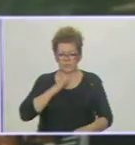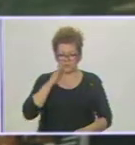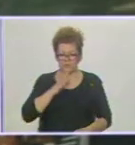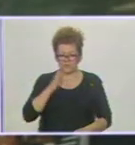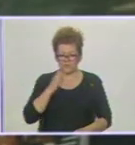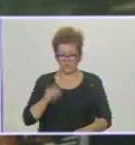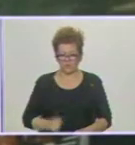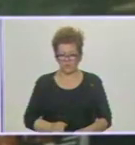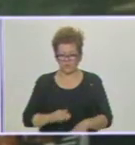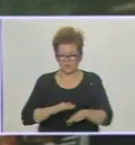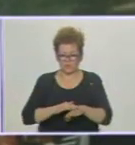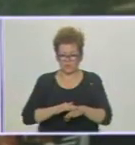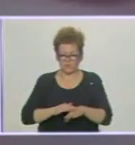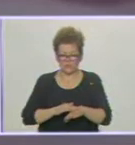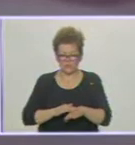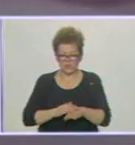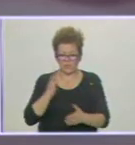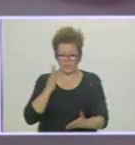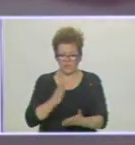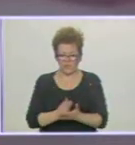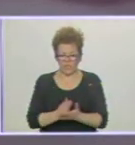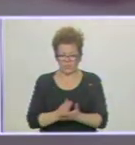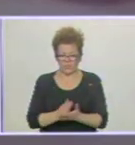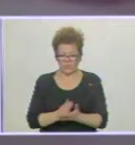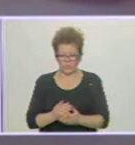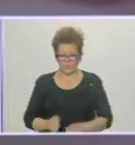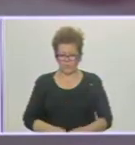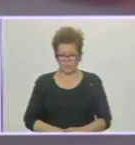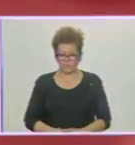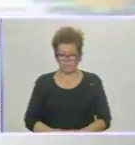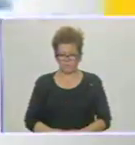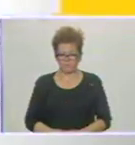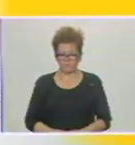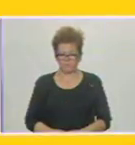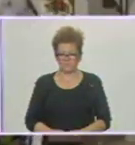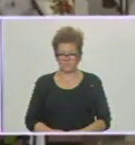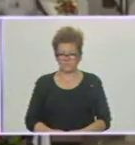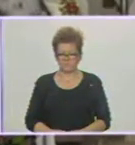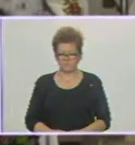concepută și resimțită mereu ca o datorie în comunitatea din care face parte.